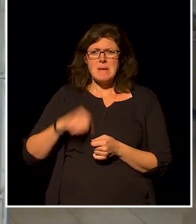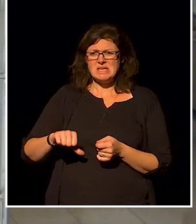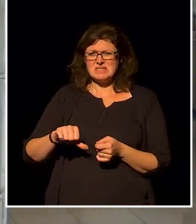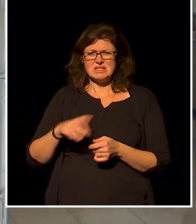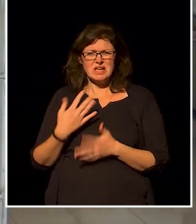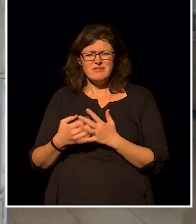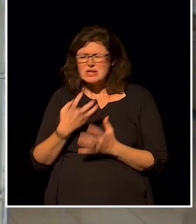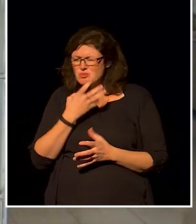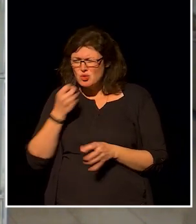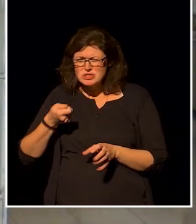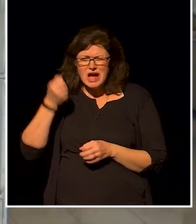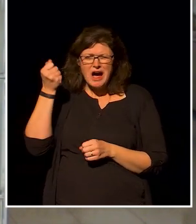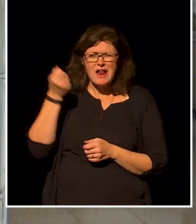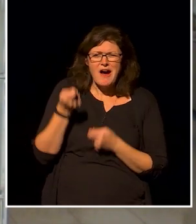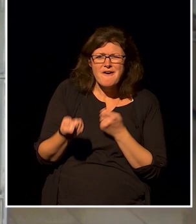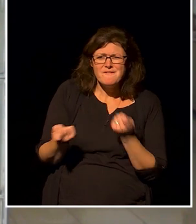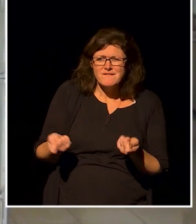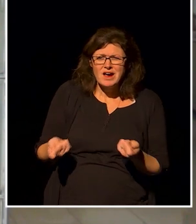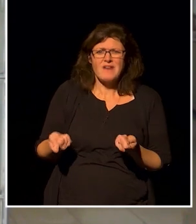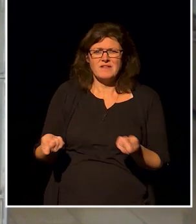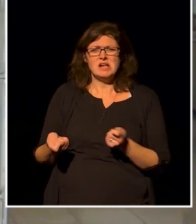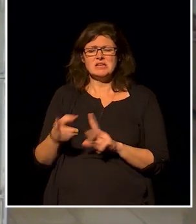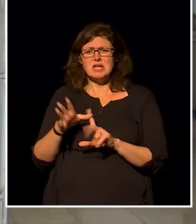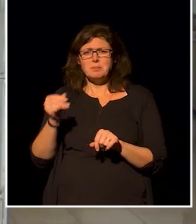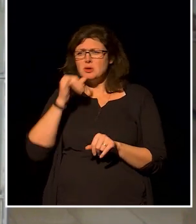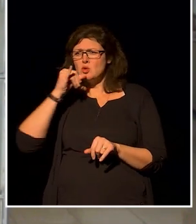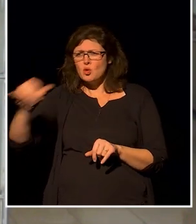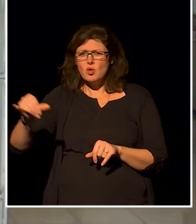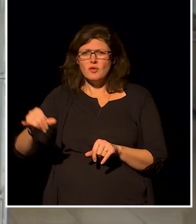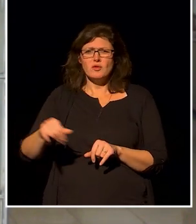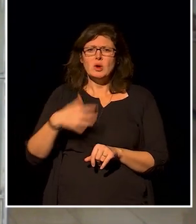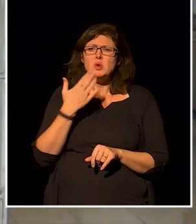worden sind, mit dem Ruf schlachtet die Juden ab,